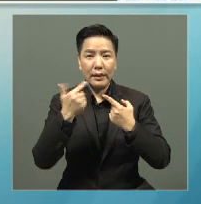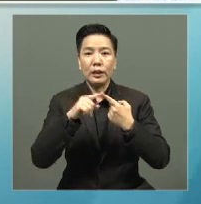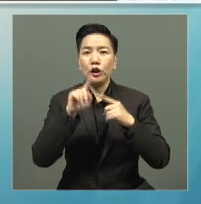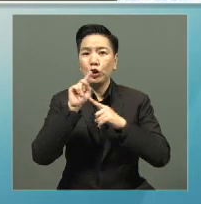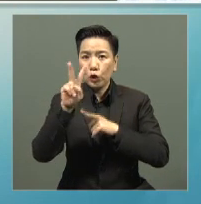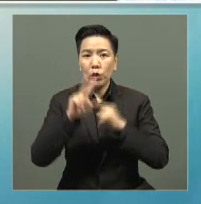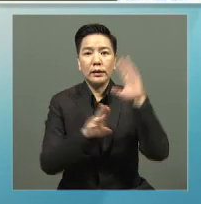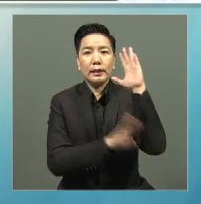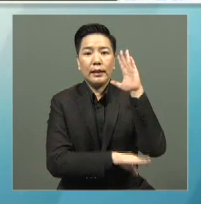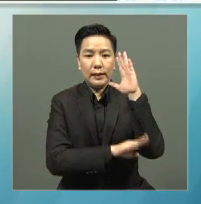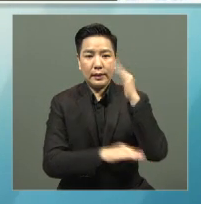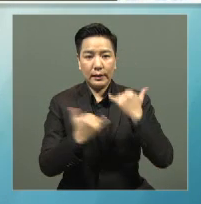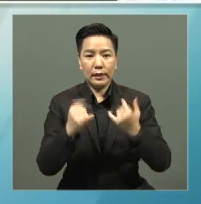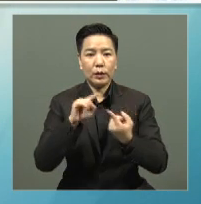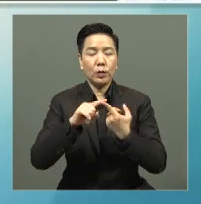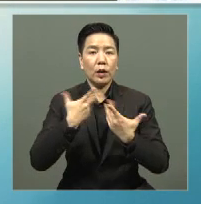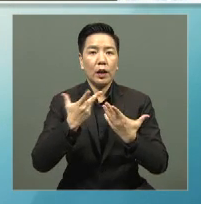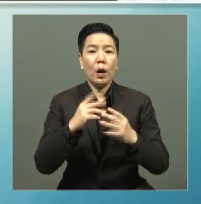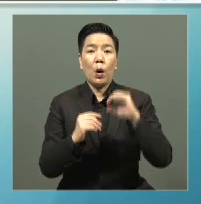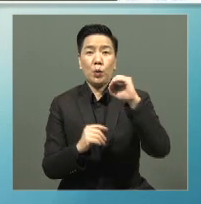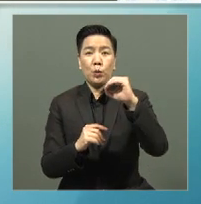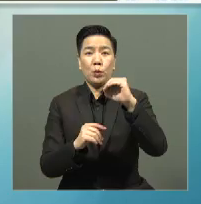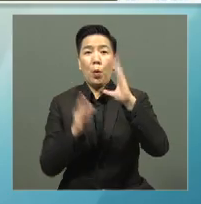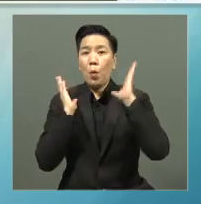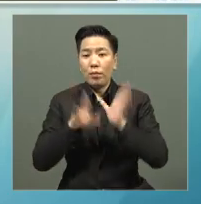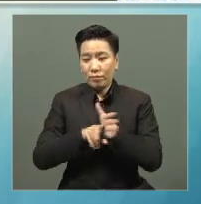นะครับภาคกลุ่มกรุงเทพและปริมณฑลคือนนทบุรีอย่างสูงสุดนะครับแล้วรองมาคือภาคใต้เหมือนเดิมนะครับ0รายวันนี้ก็ต้องอ่าเรียกว่าว่าดีใจกับ